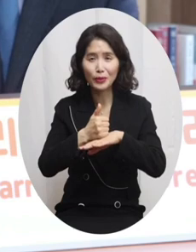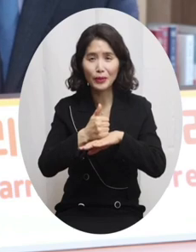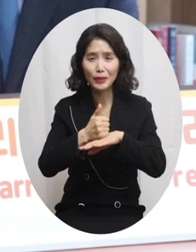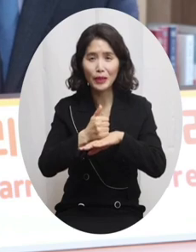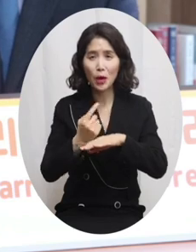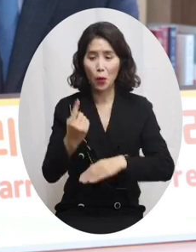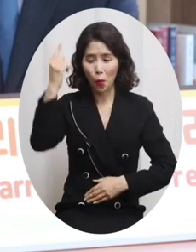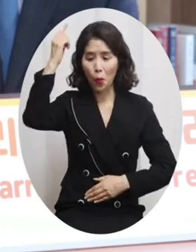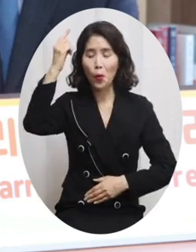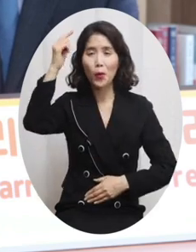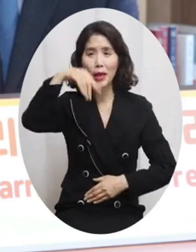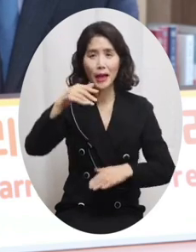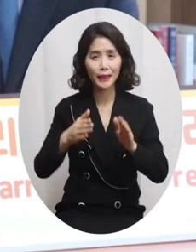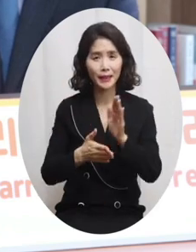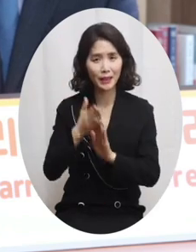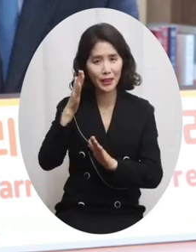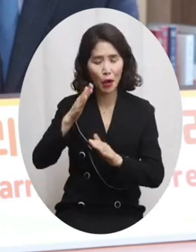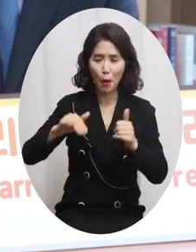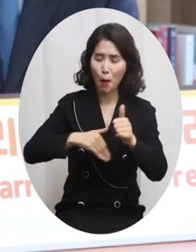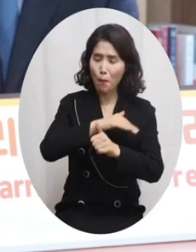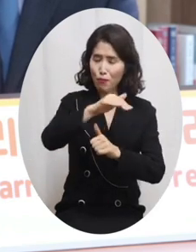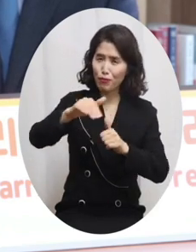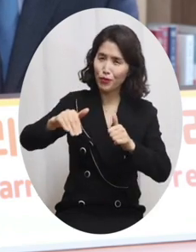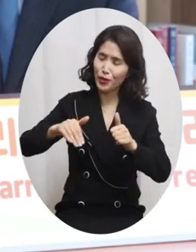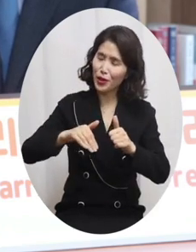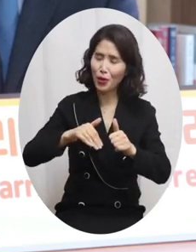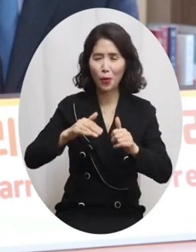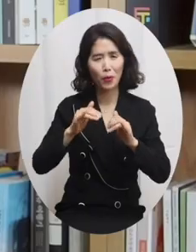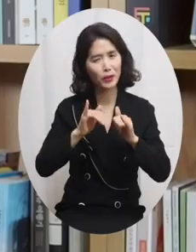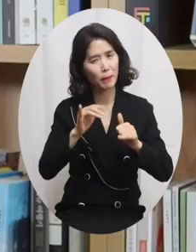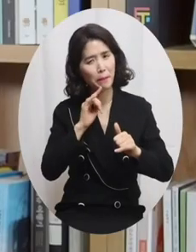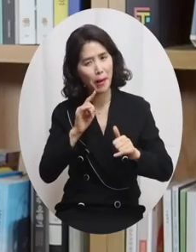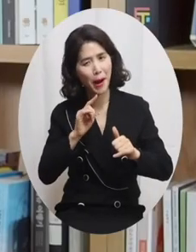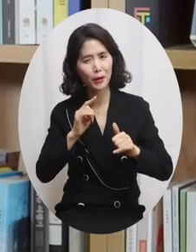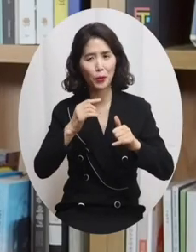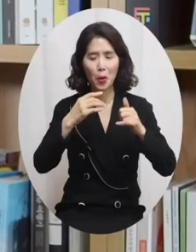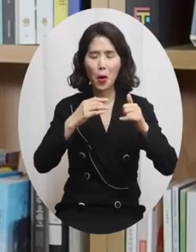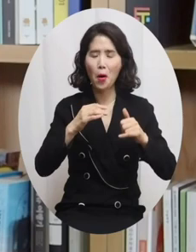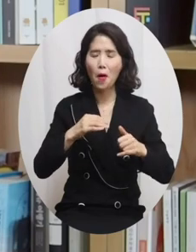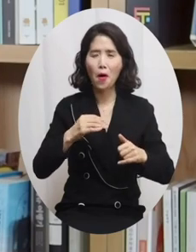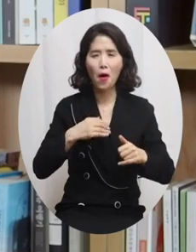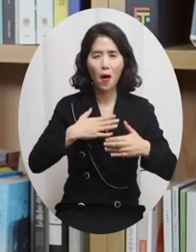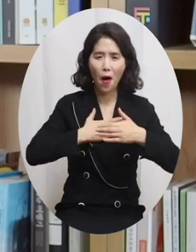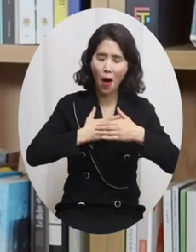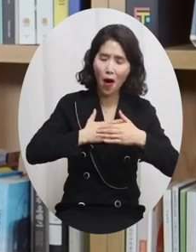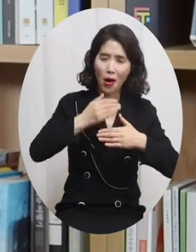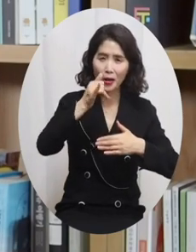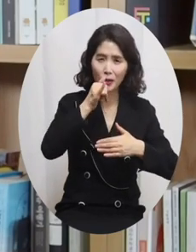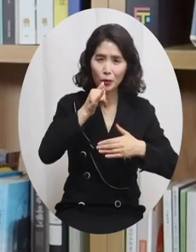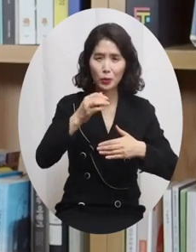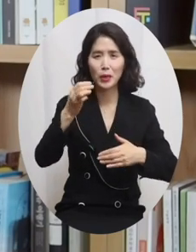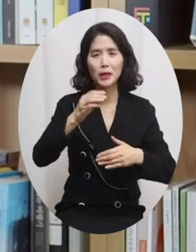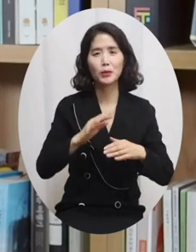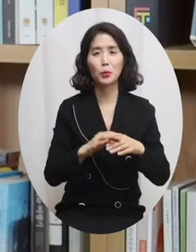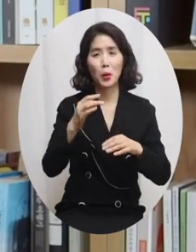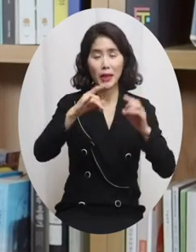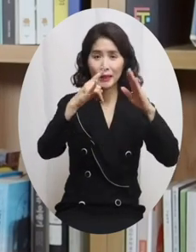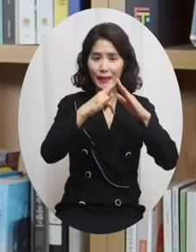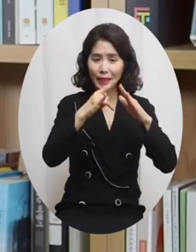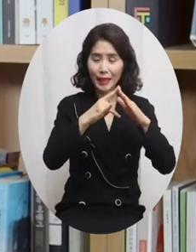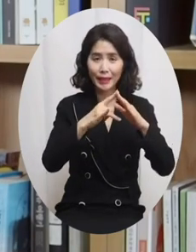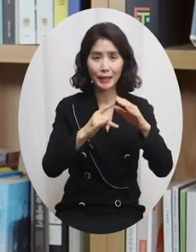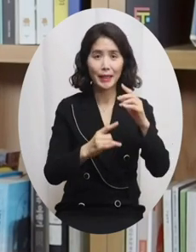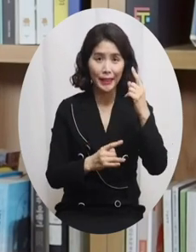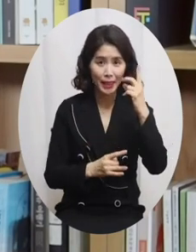뭐 고양시는 들쑥들쑥 하는 것 같습니다. 예. 특히나 뭐 테크노벨이라든가 킨텍스의 제3 킨텍스